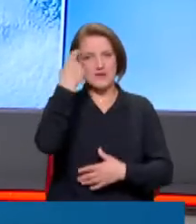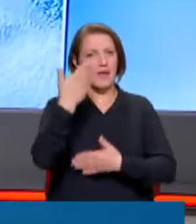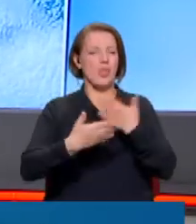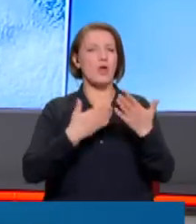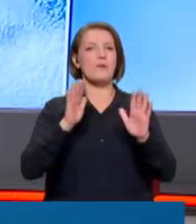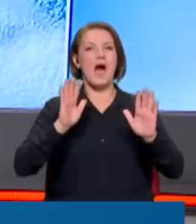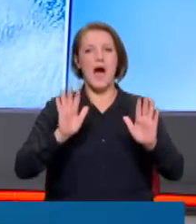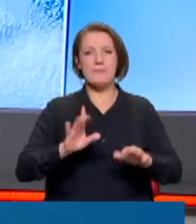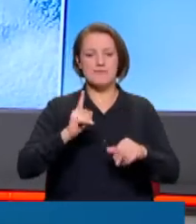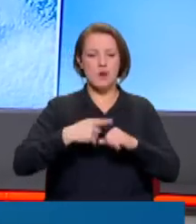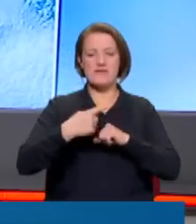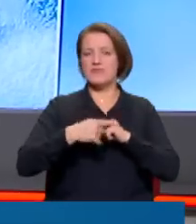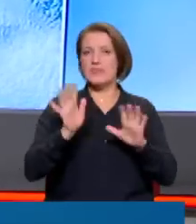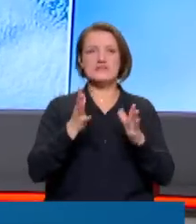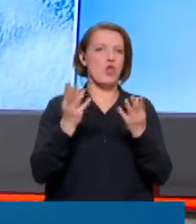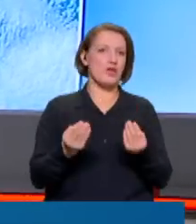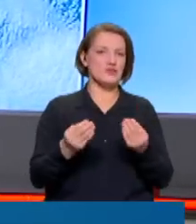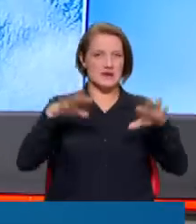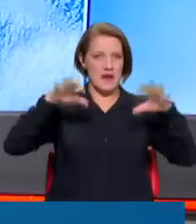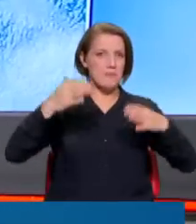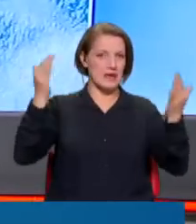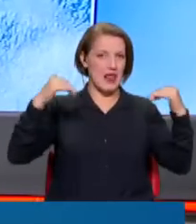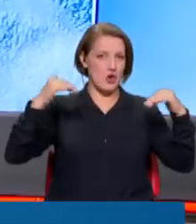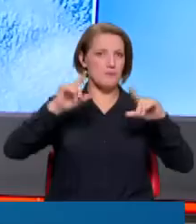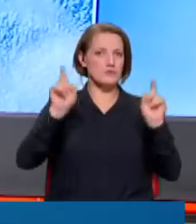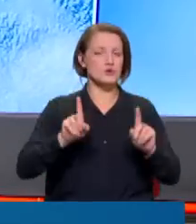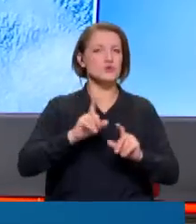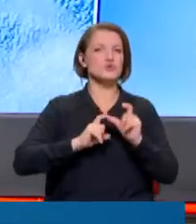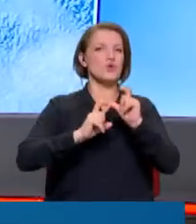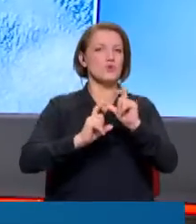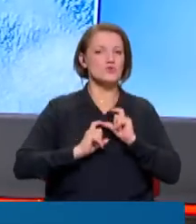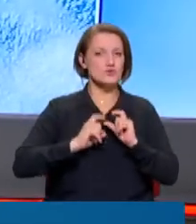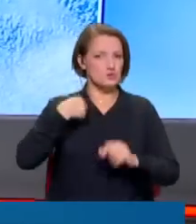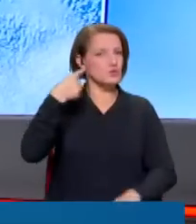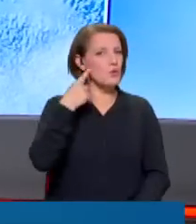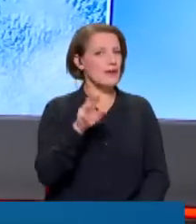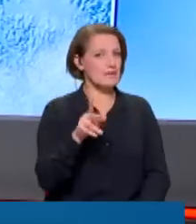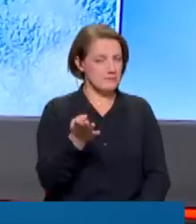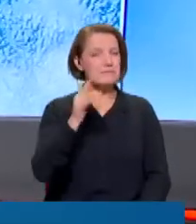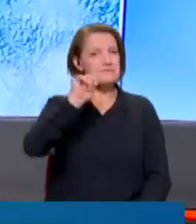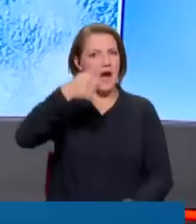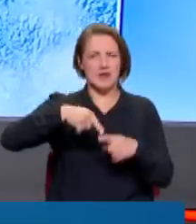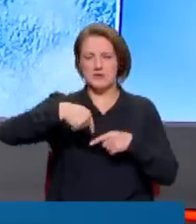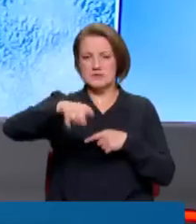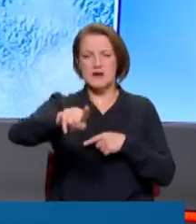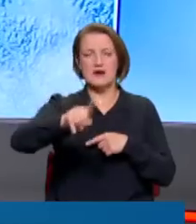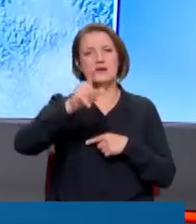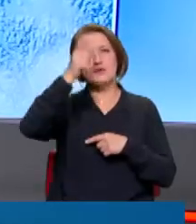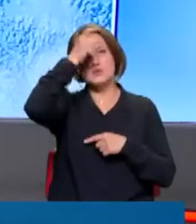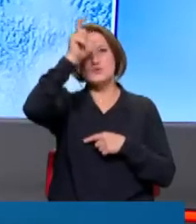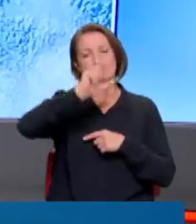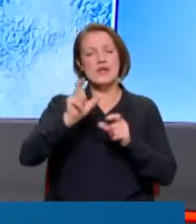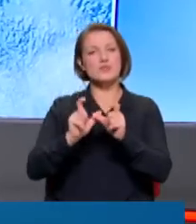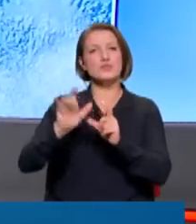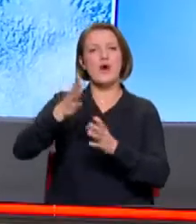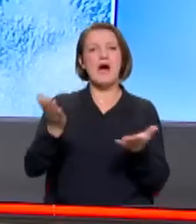Ama bu hafta nasıl olacak yağış gelecek mi diye sorduğunuzu duyar gibiyim yarın itibariyle yurdun Doğu kesimlerinde